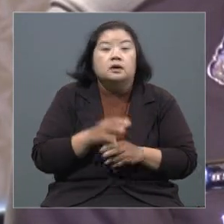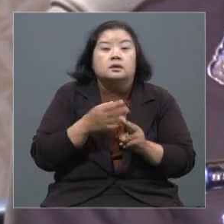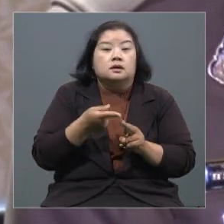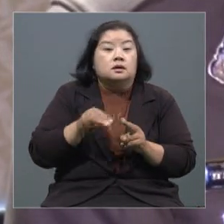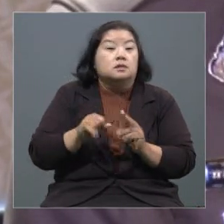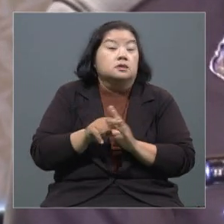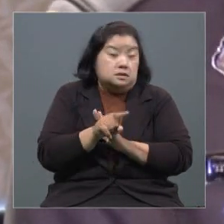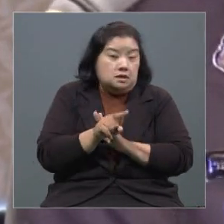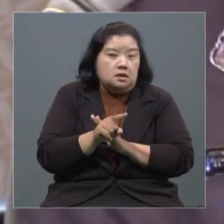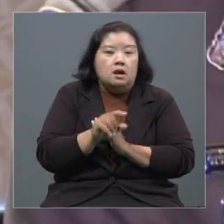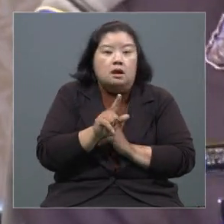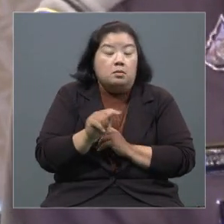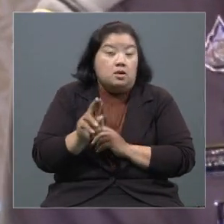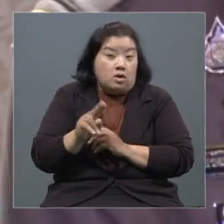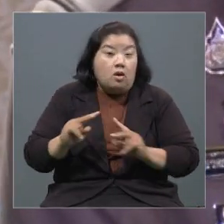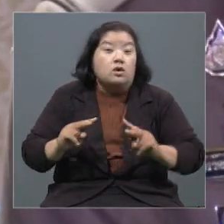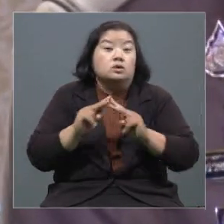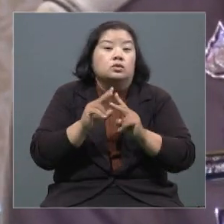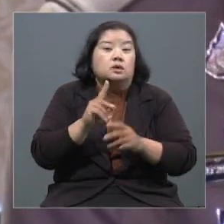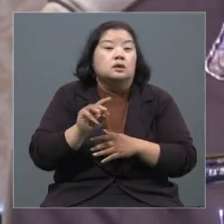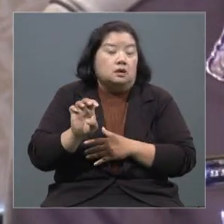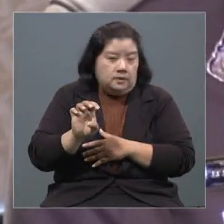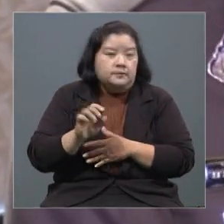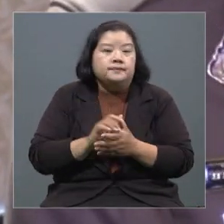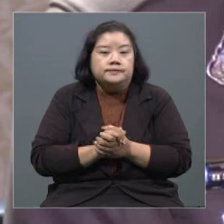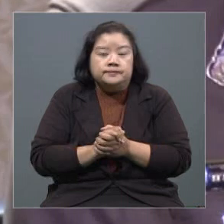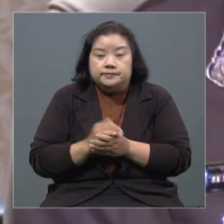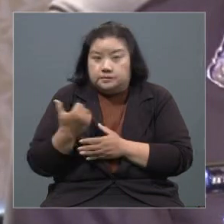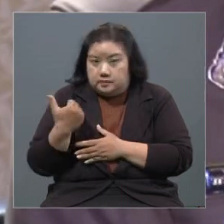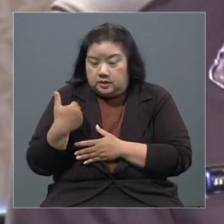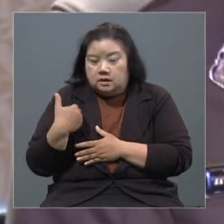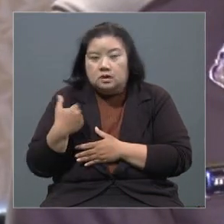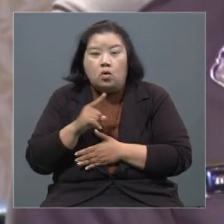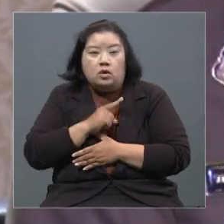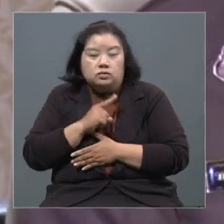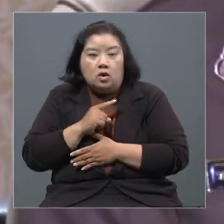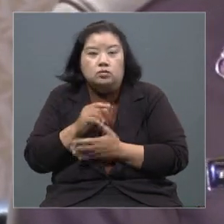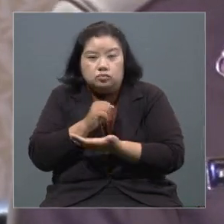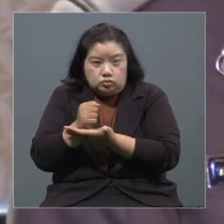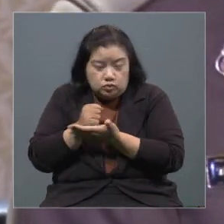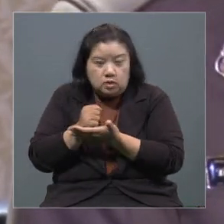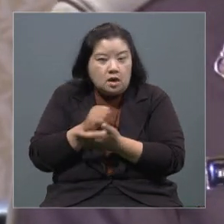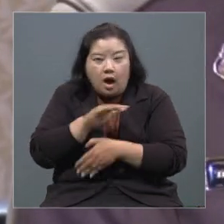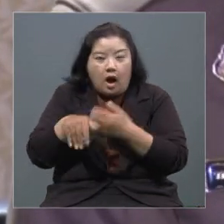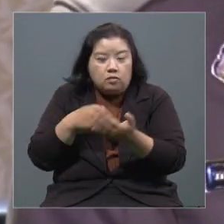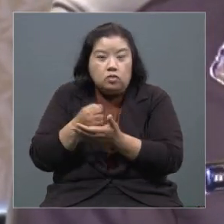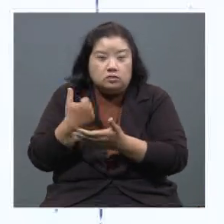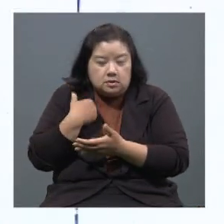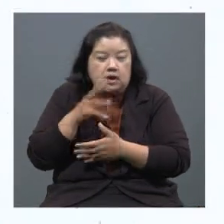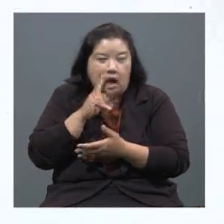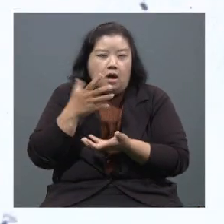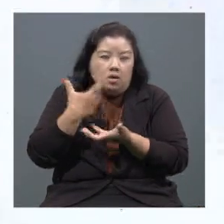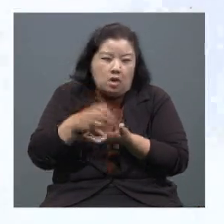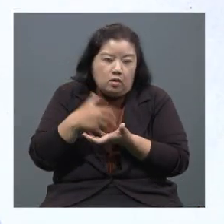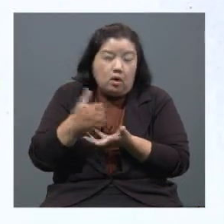รวงทองรัฐมนตรีว่าการกระทรวงดิจิทัลเพื่อเศรษฐกิจและสังคมพร้อมด้วยกับผู้เกี่ยวข้องแล้วก็ทั้งหลายๆส่วนนะฮะมาแถลงข่าวเกี่ยว